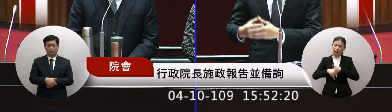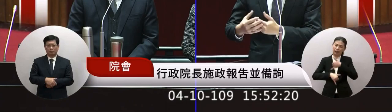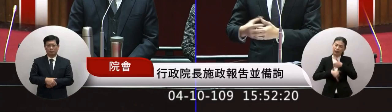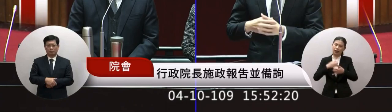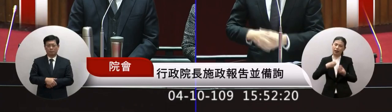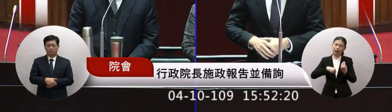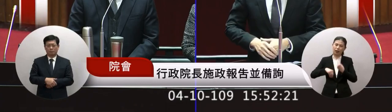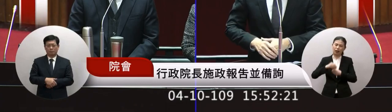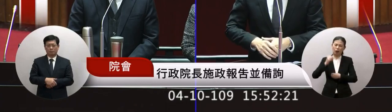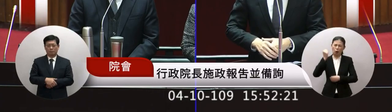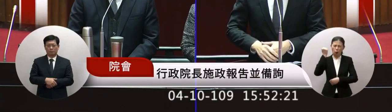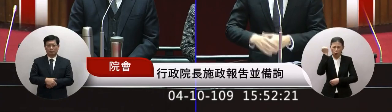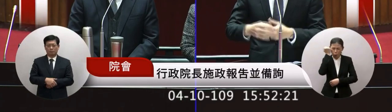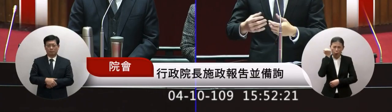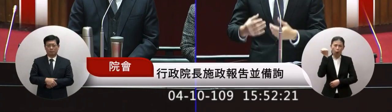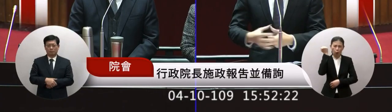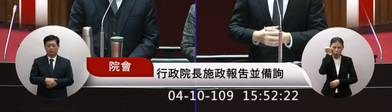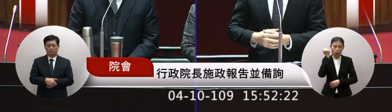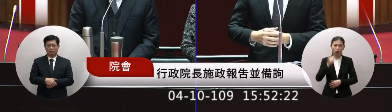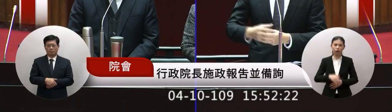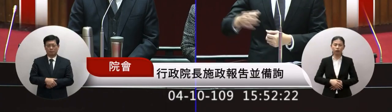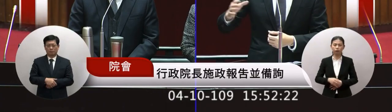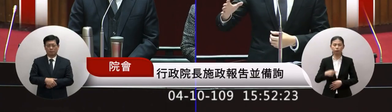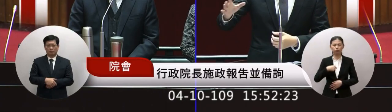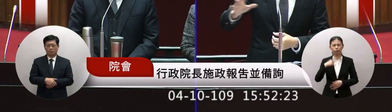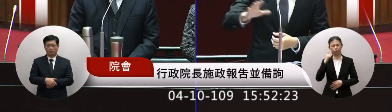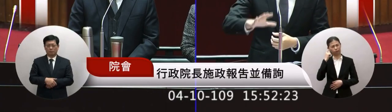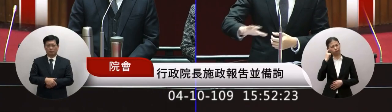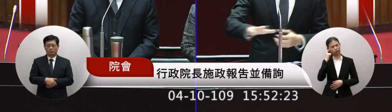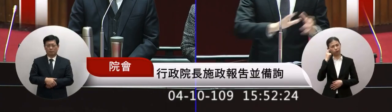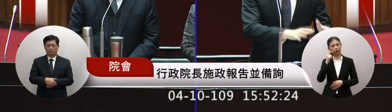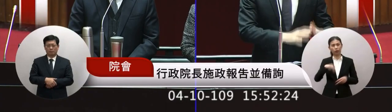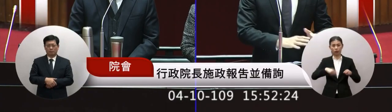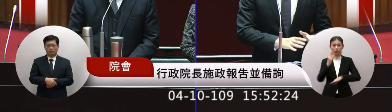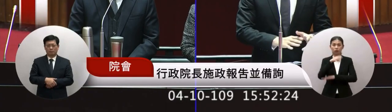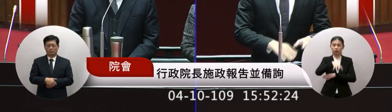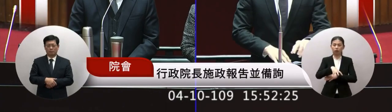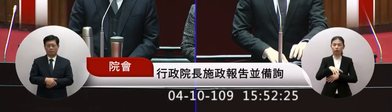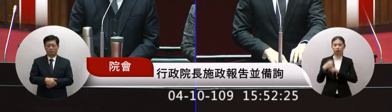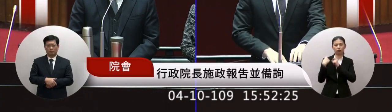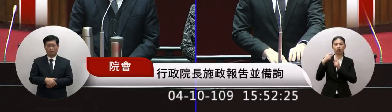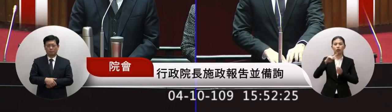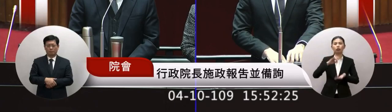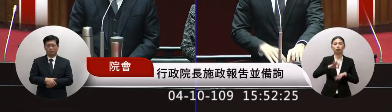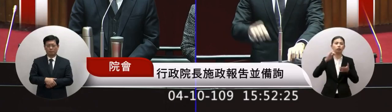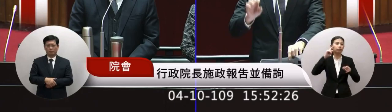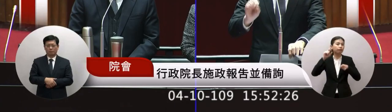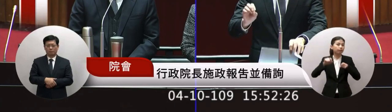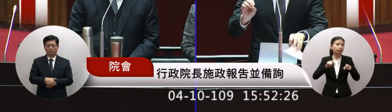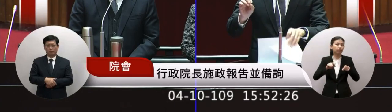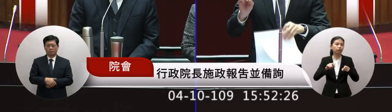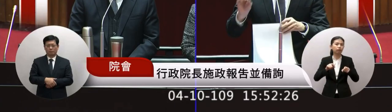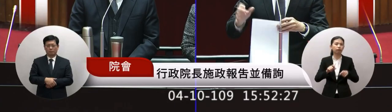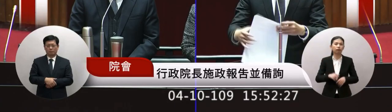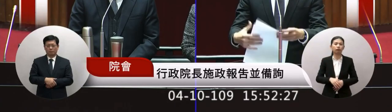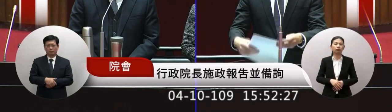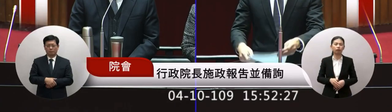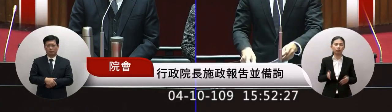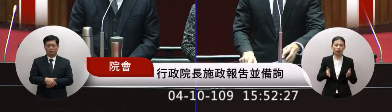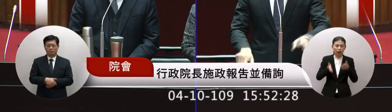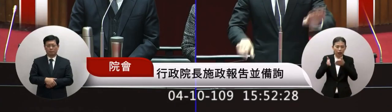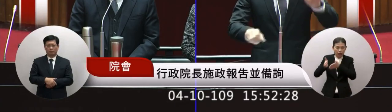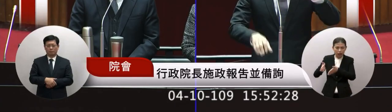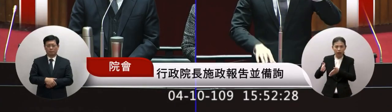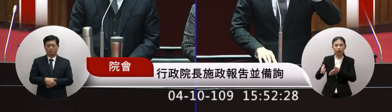生活。其实是较困难，所以讲我是认为讲吼，因为行政院进前有提一个案吼，啊，较无去针对我头先